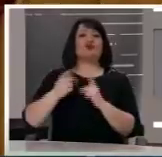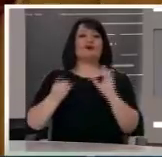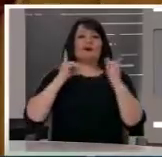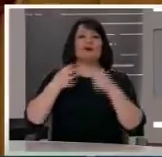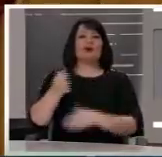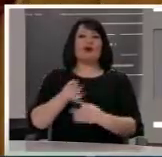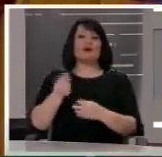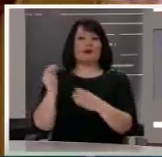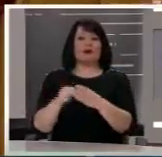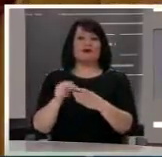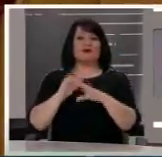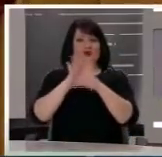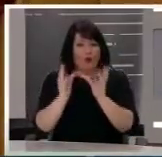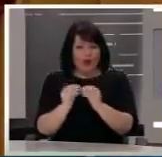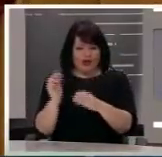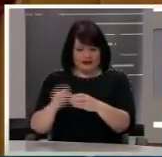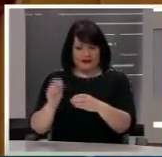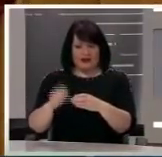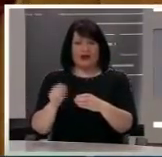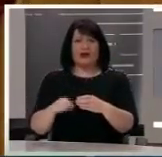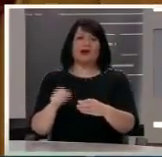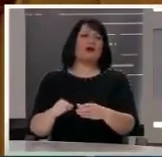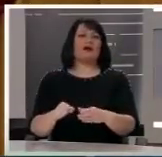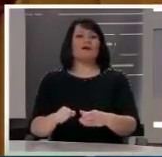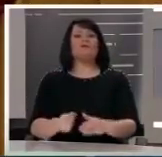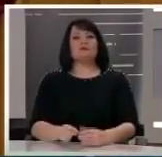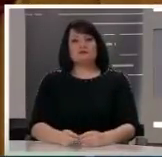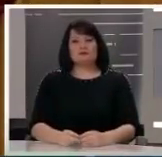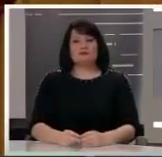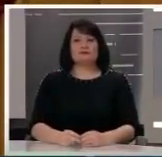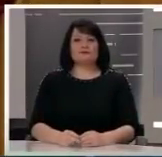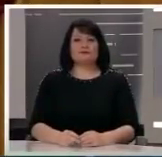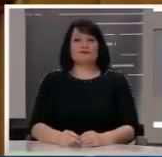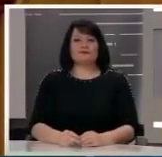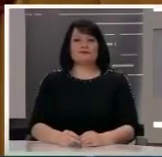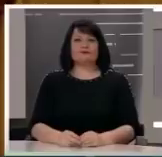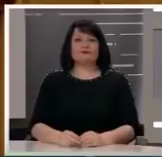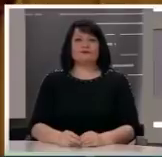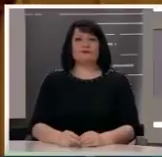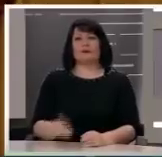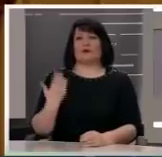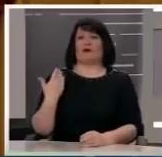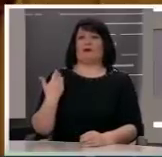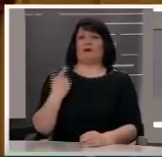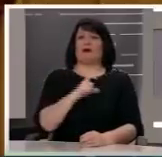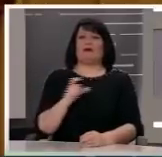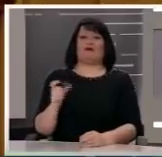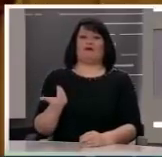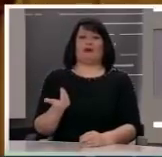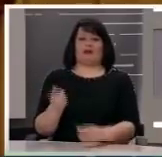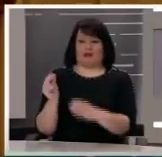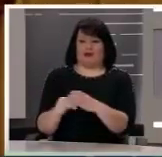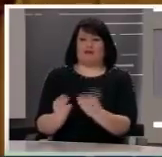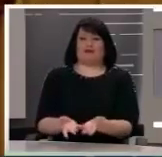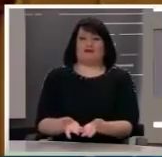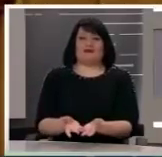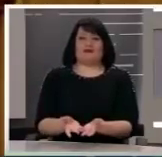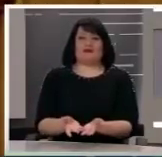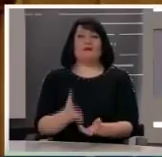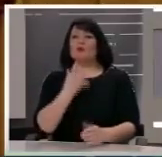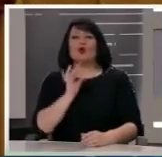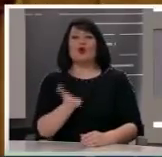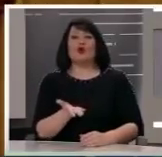λέει ψηφίσαμε όλες τις εξεταστικές και όλες τις προνοητικές. Δεν στέγνωσε η μελάνη της απόφασης της Ολομέλειας Βουλής την προηγούμενη εβδομάδα. Δεν ψηφίσατε. Και δεν